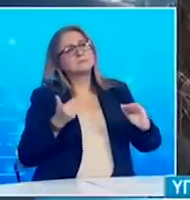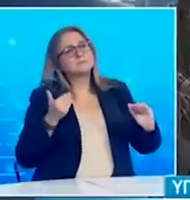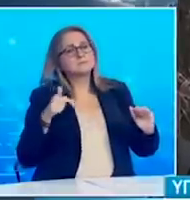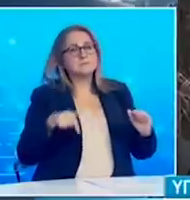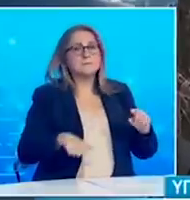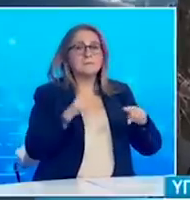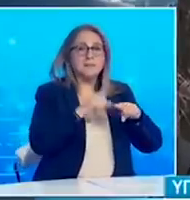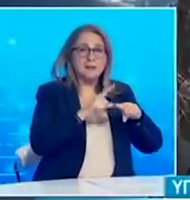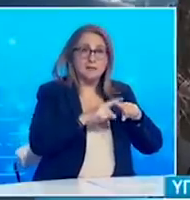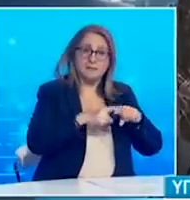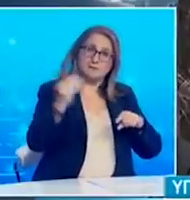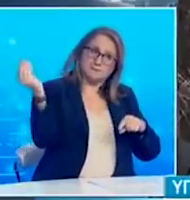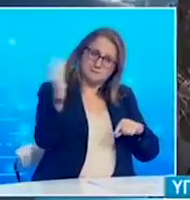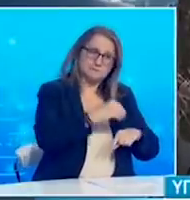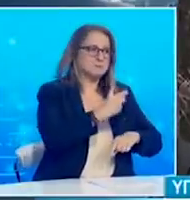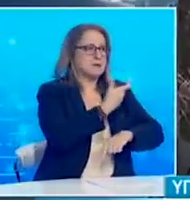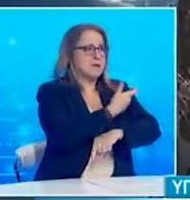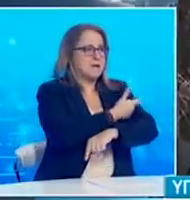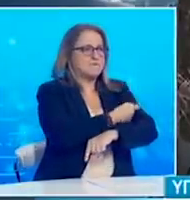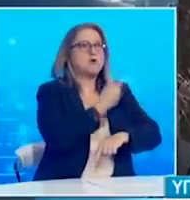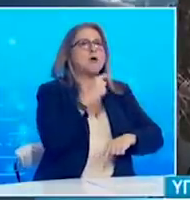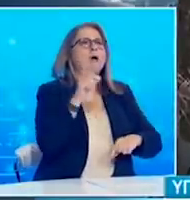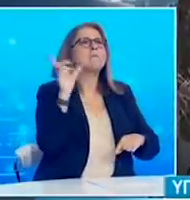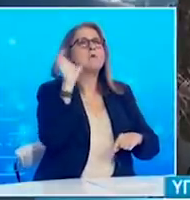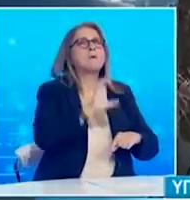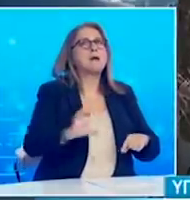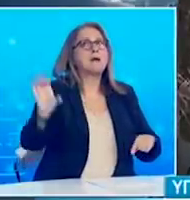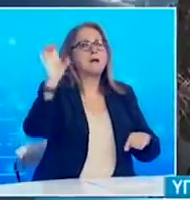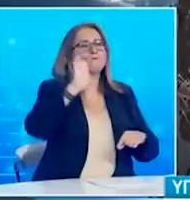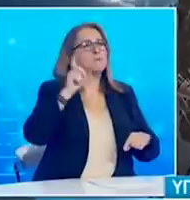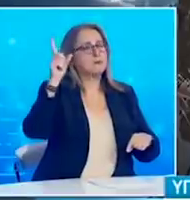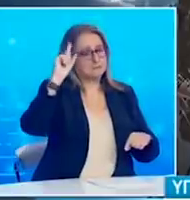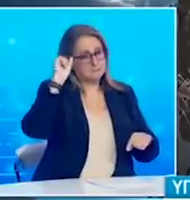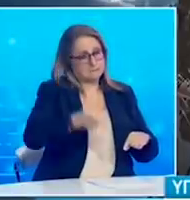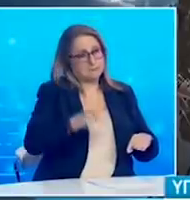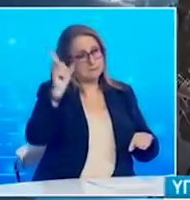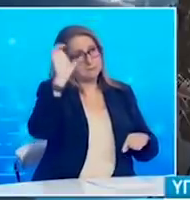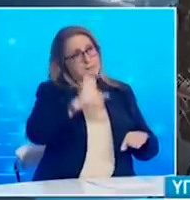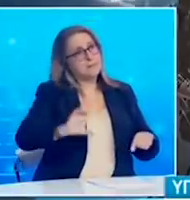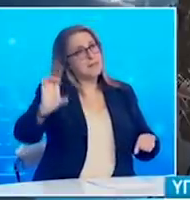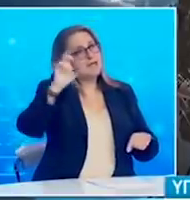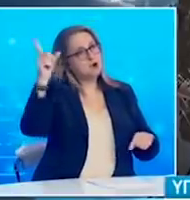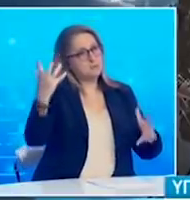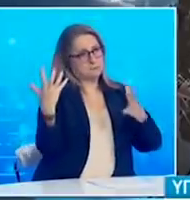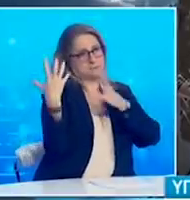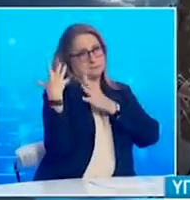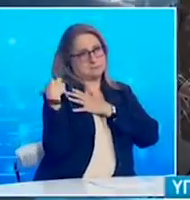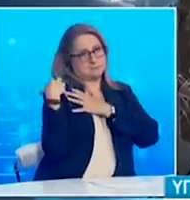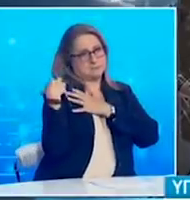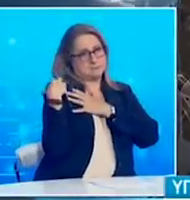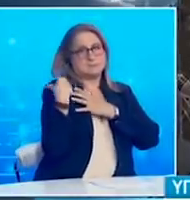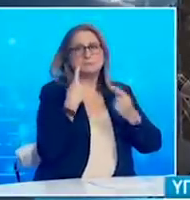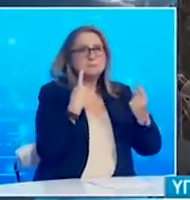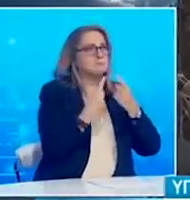μας θα προμηθευτεί εμβόλιο μέσω της κοινή ευρωπαϊκής προμήθειας. Όλες η Ευρωπαϊκή Ένωση